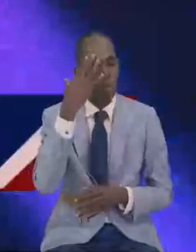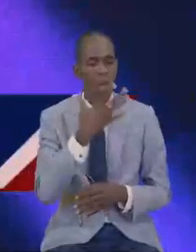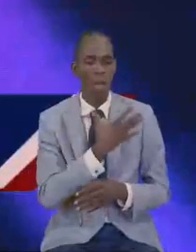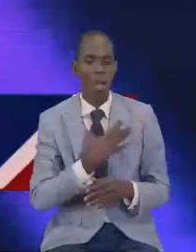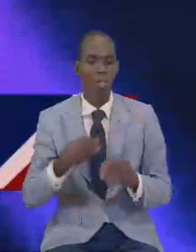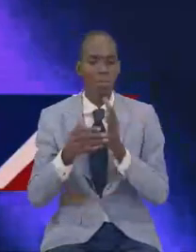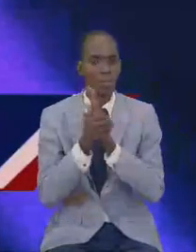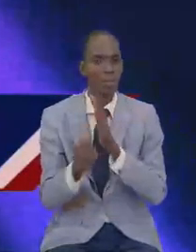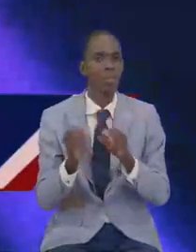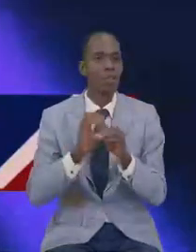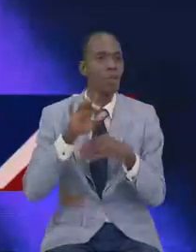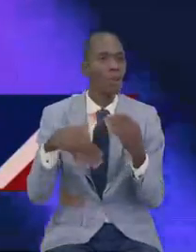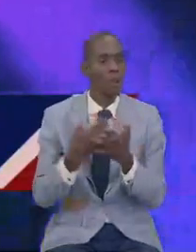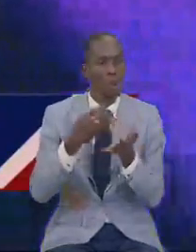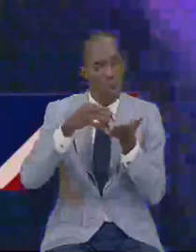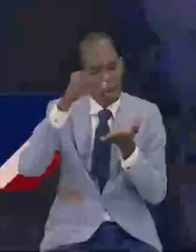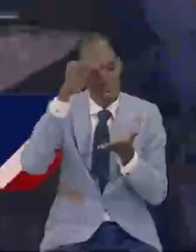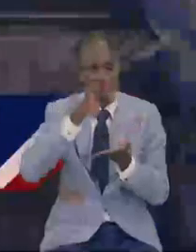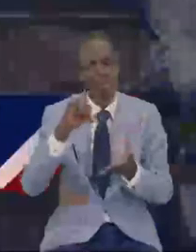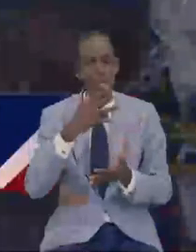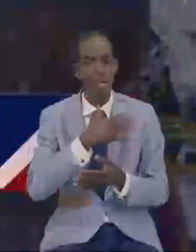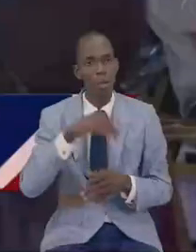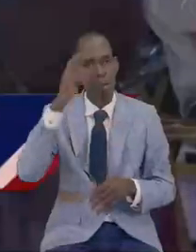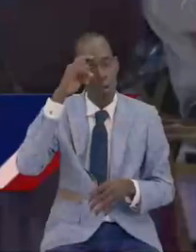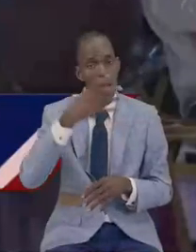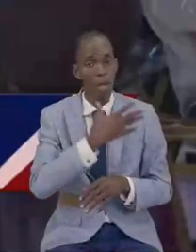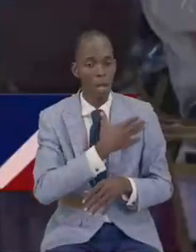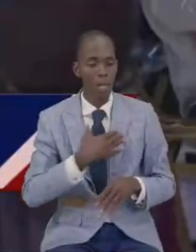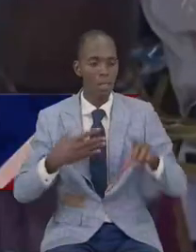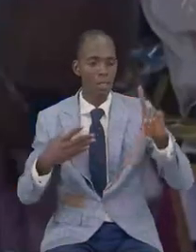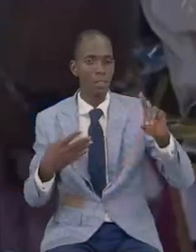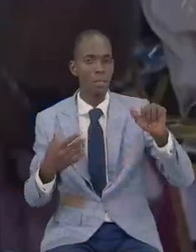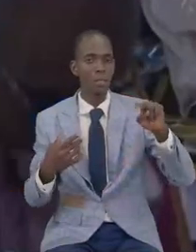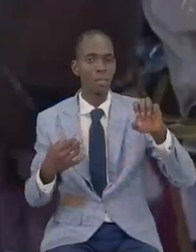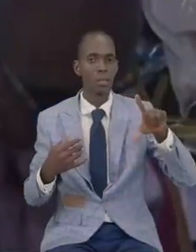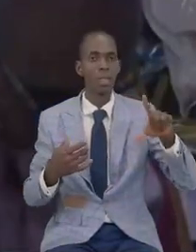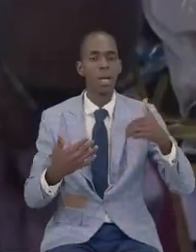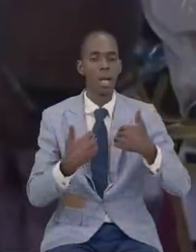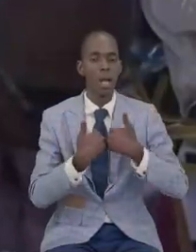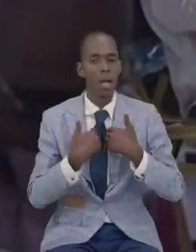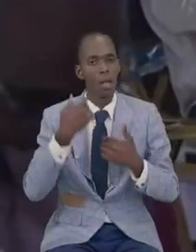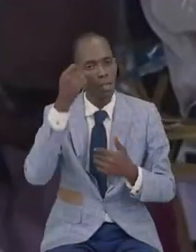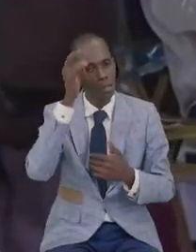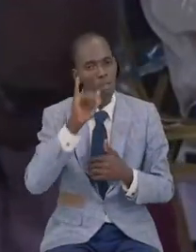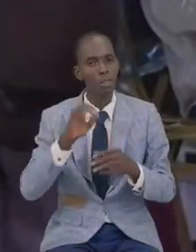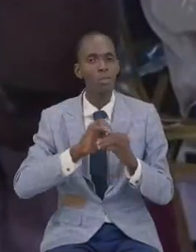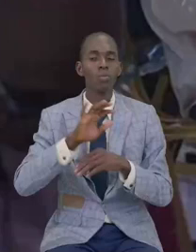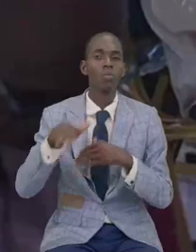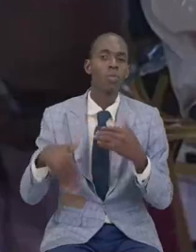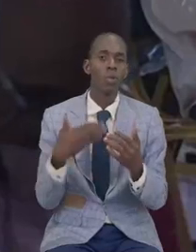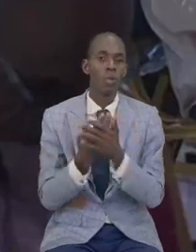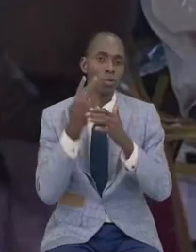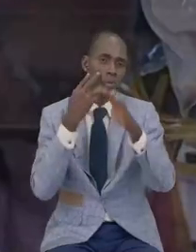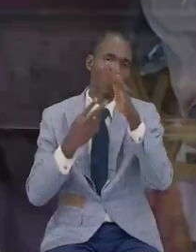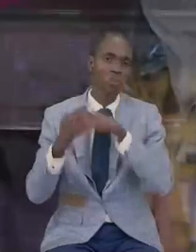de la science, de l'intelligence dans toutes les lettres et de la sagesse. Et Daniel expliquait toutes les visions et